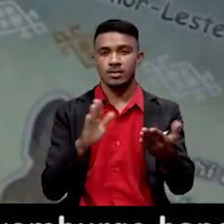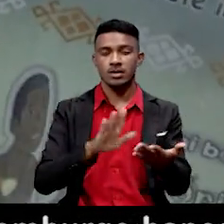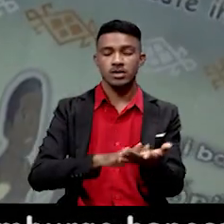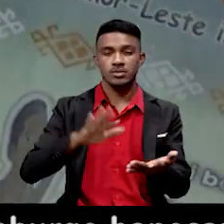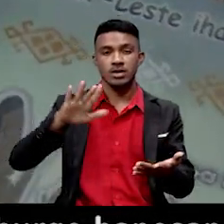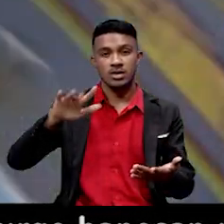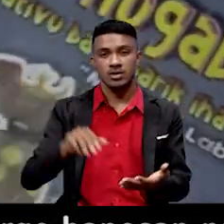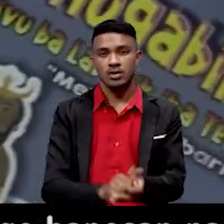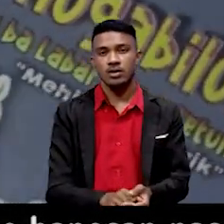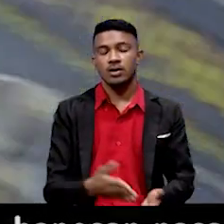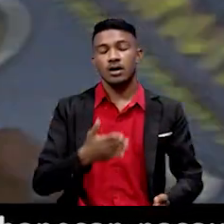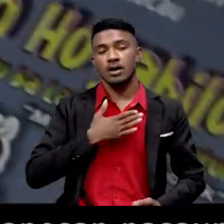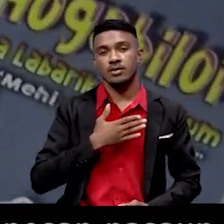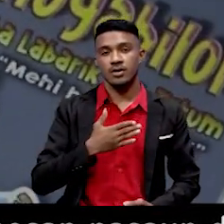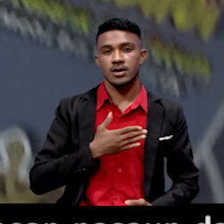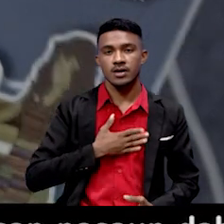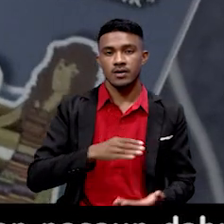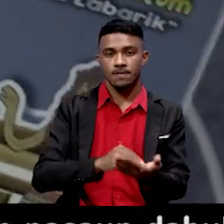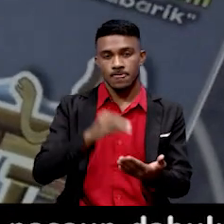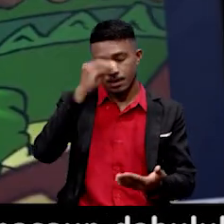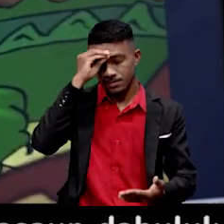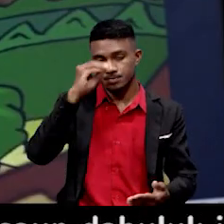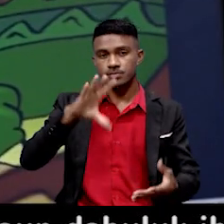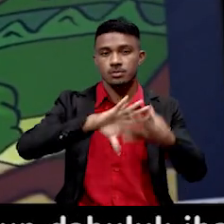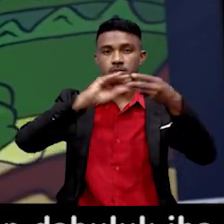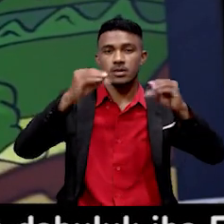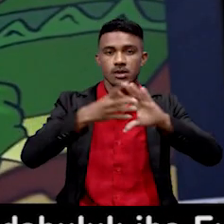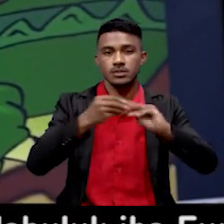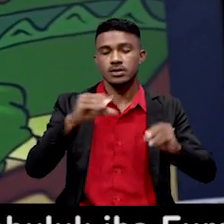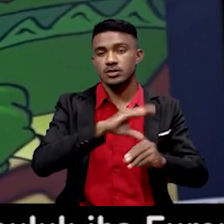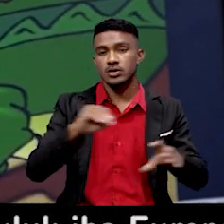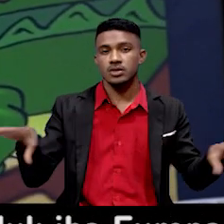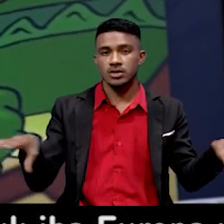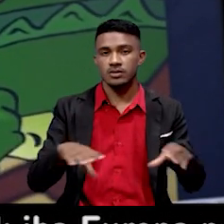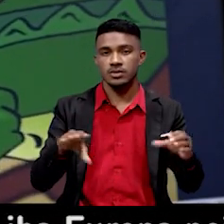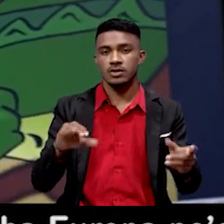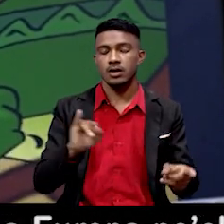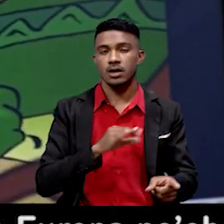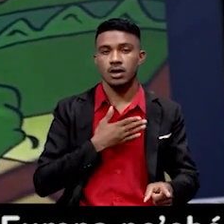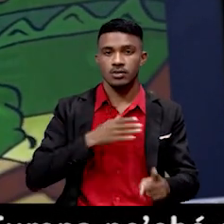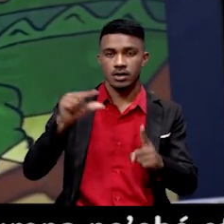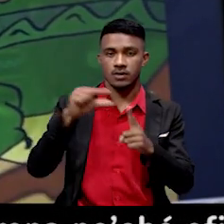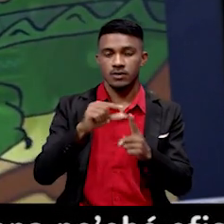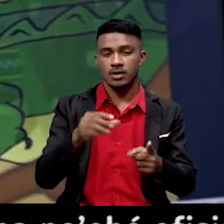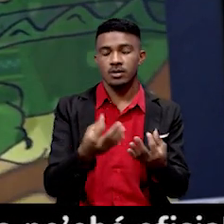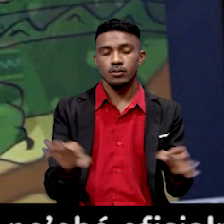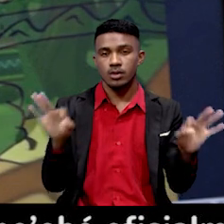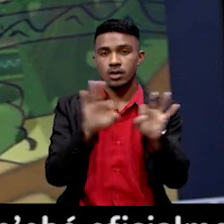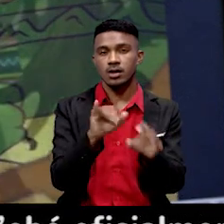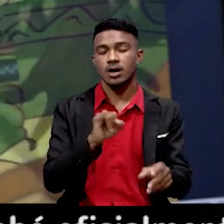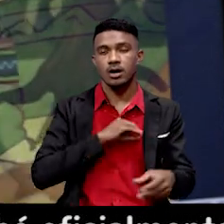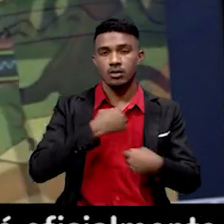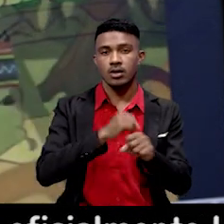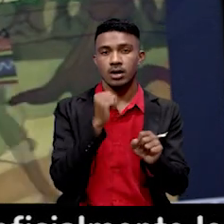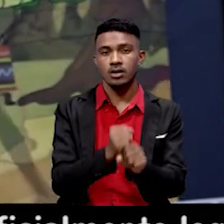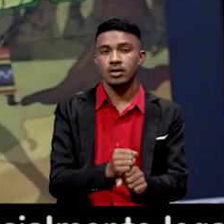cara. A ONE é esperança, a ONE é bizang mana kata importante awak kan duke how tour kuliah fati importante awak